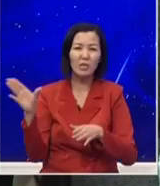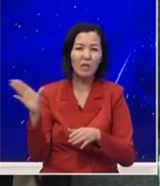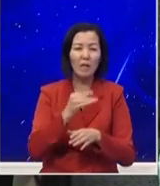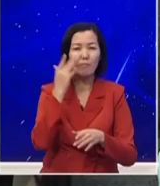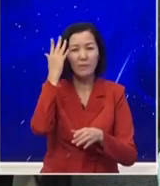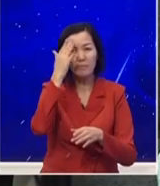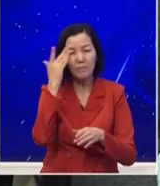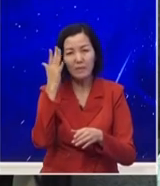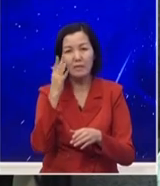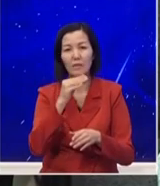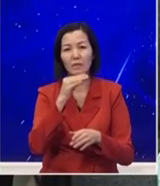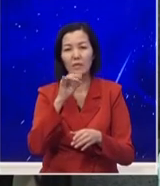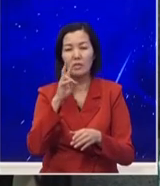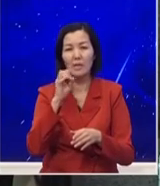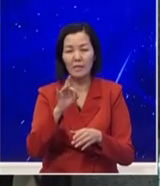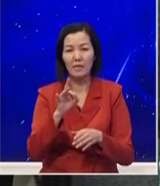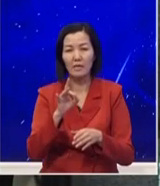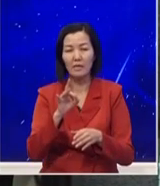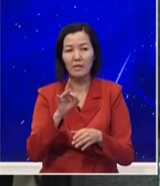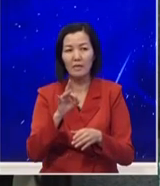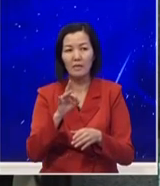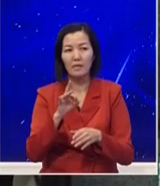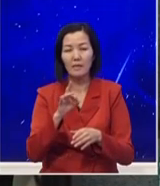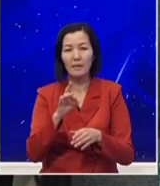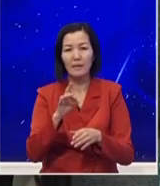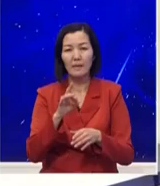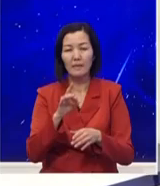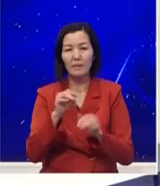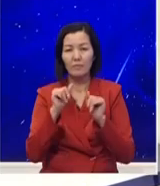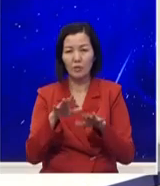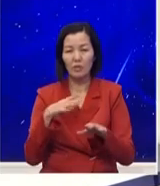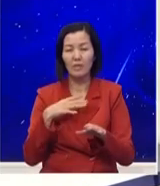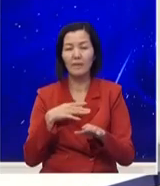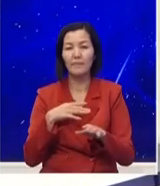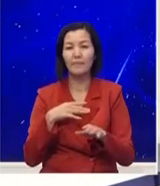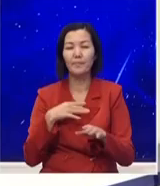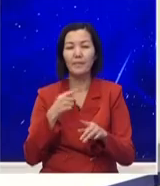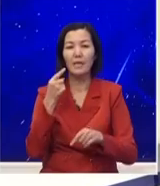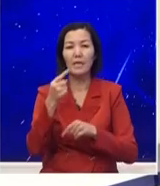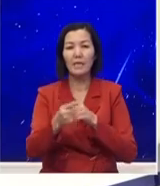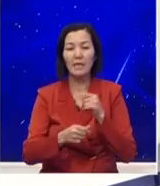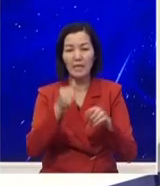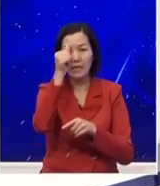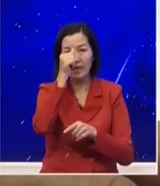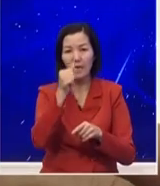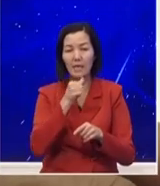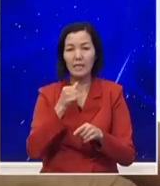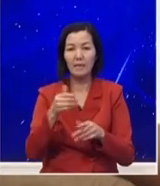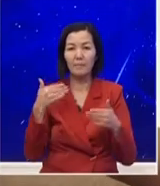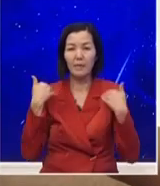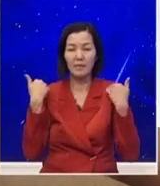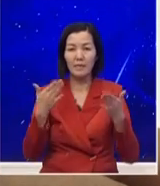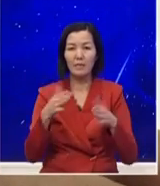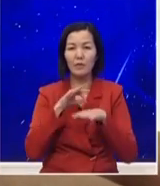ұсыныс тастаған кезде барлығы осыған тоқтады. Келер ай басында жанр әдеби клубының презентациясы